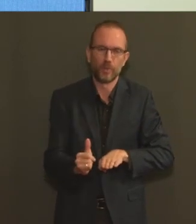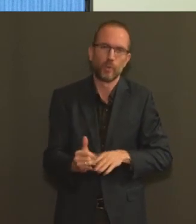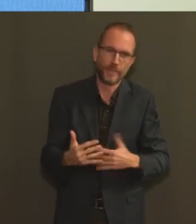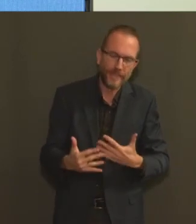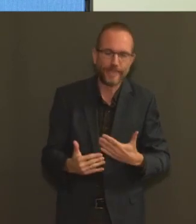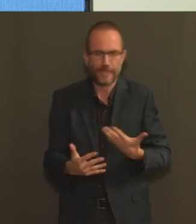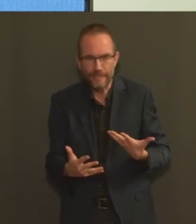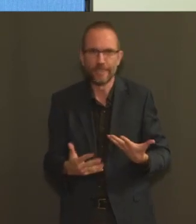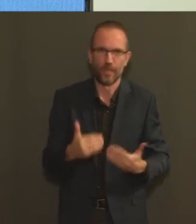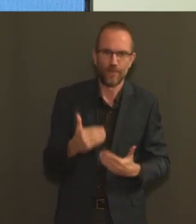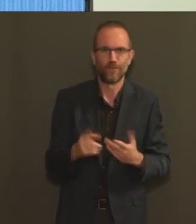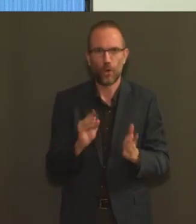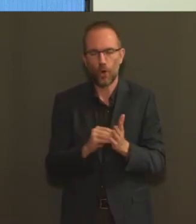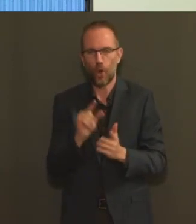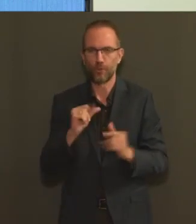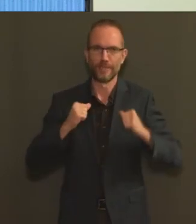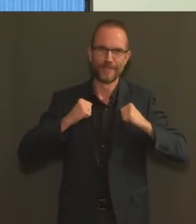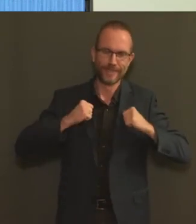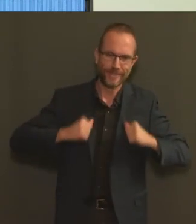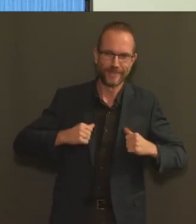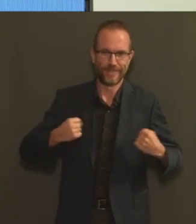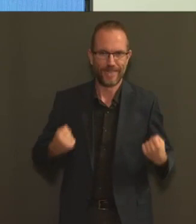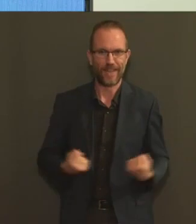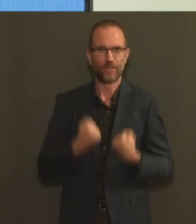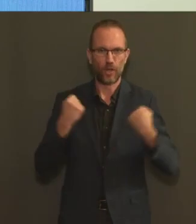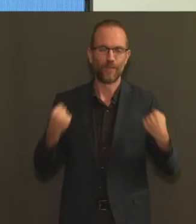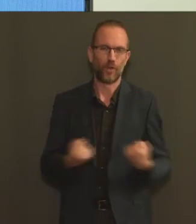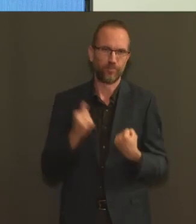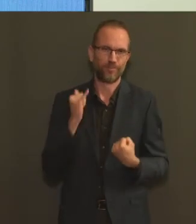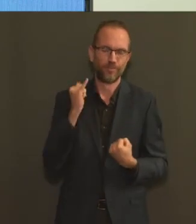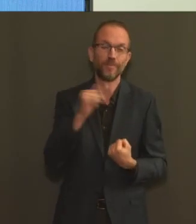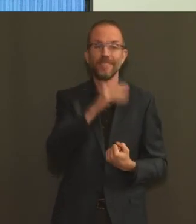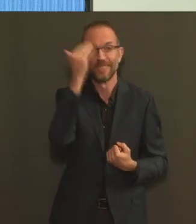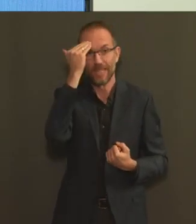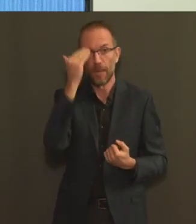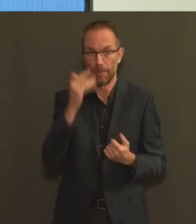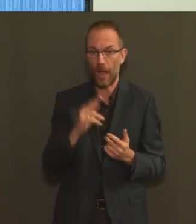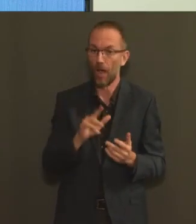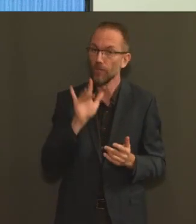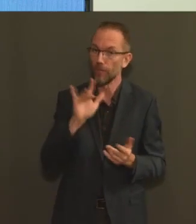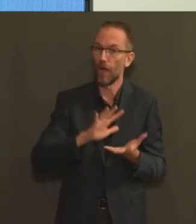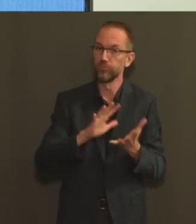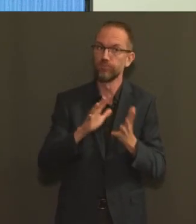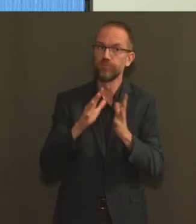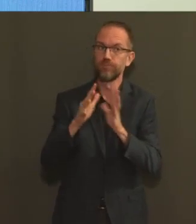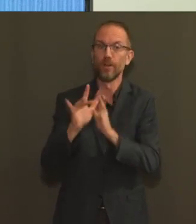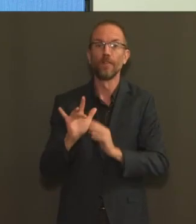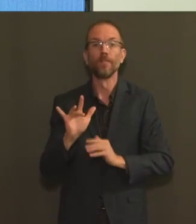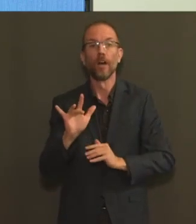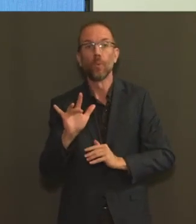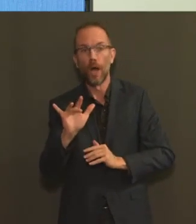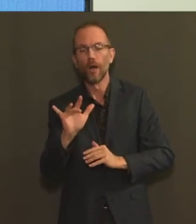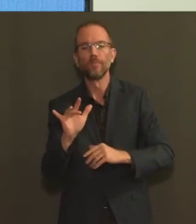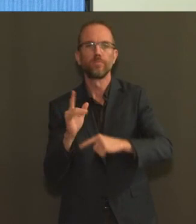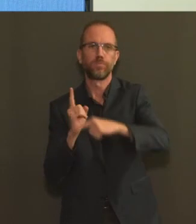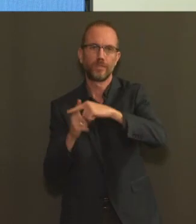patience, beaucoup de persévérance, d'efforts de chacun d'entre nous, mais qui petit à petit va arriver vers des ouvertures